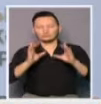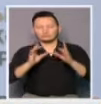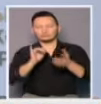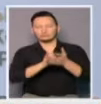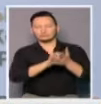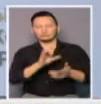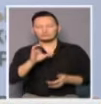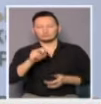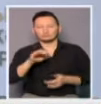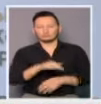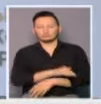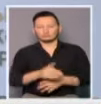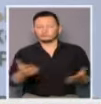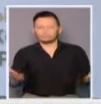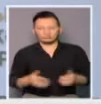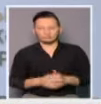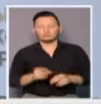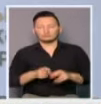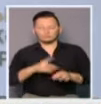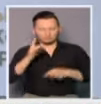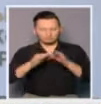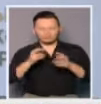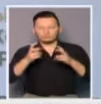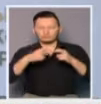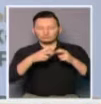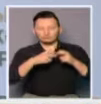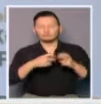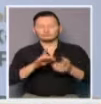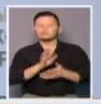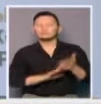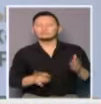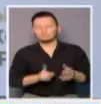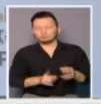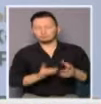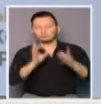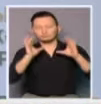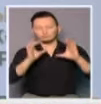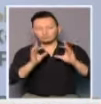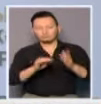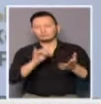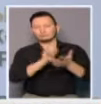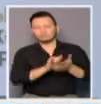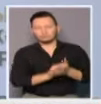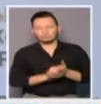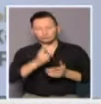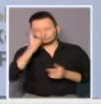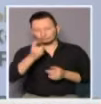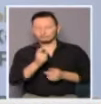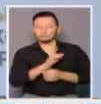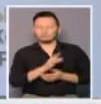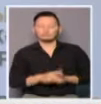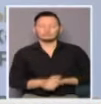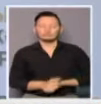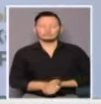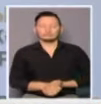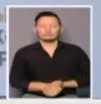по проспекту Сатпаева. В целях расследования заявления проведена внеплановая проверка. В результате на проспекте Сатпаева установлены дорожные